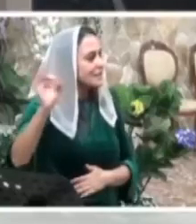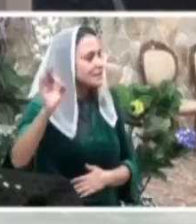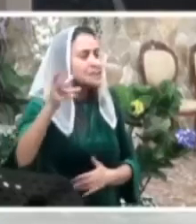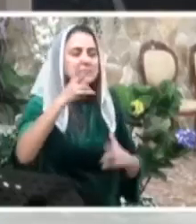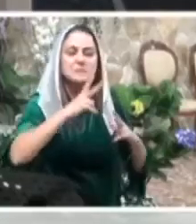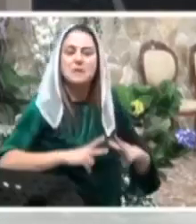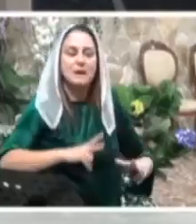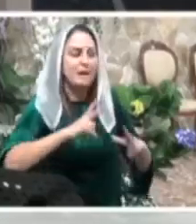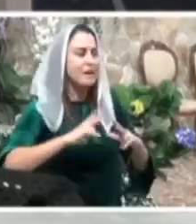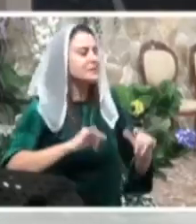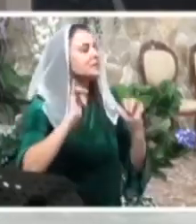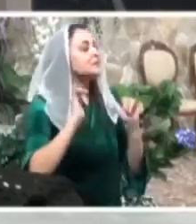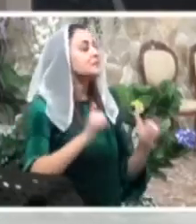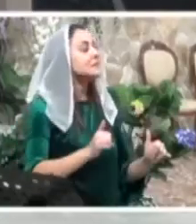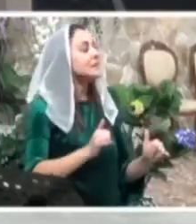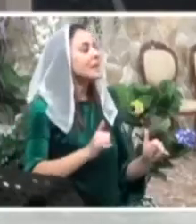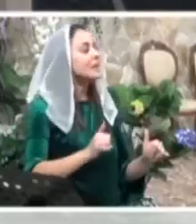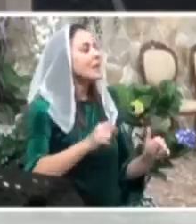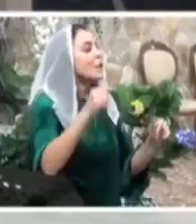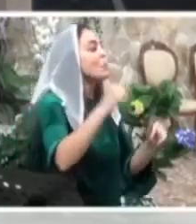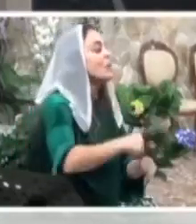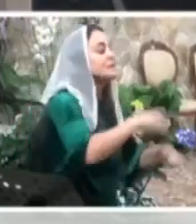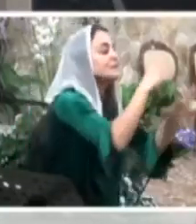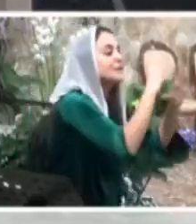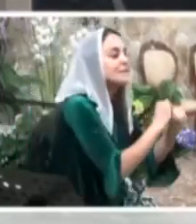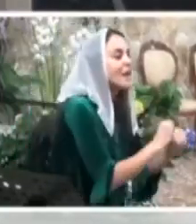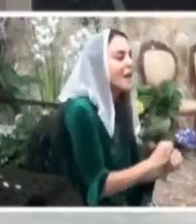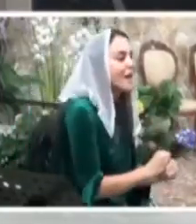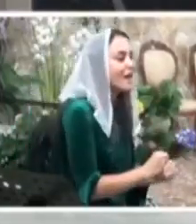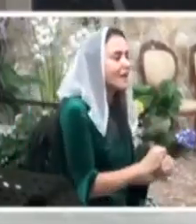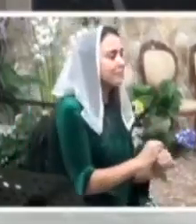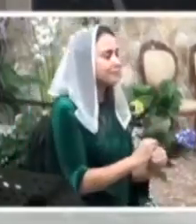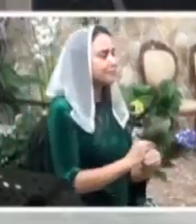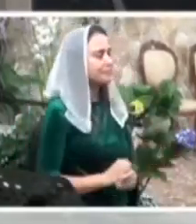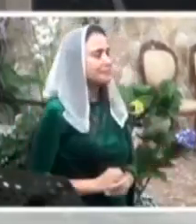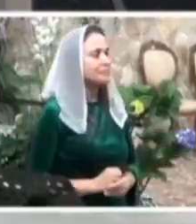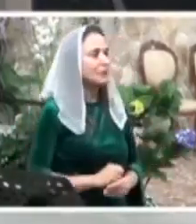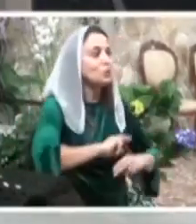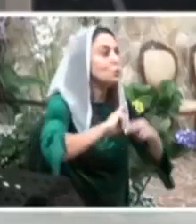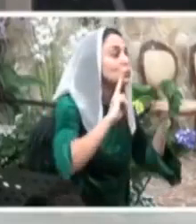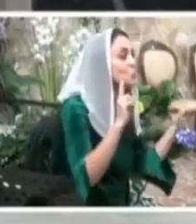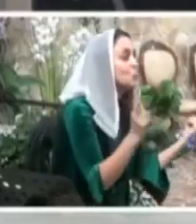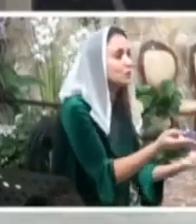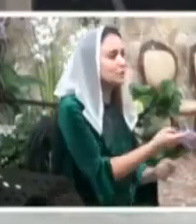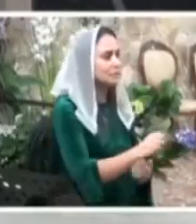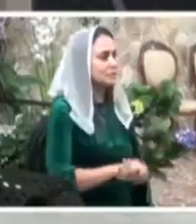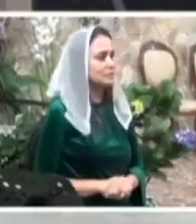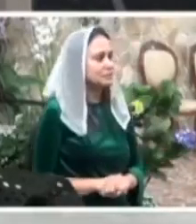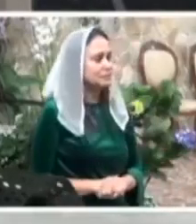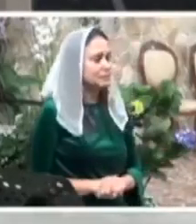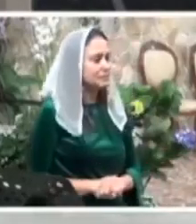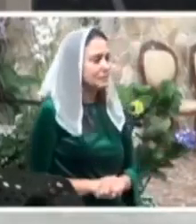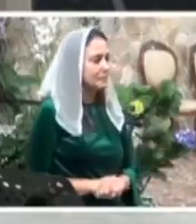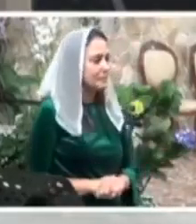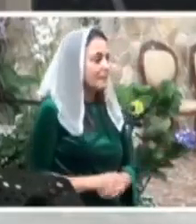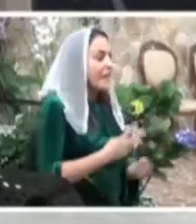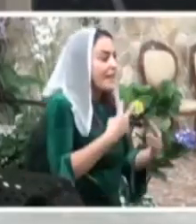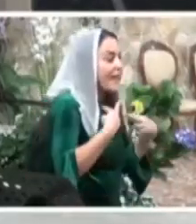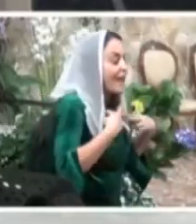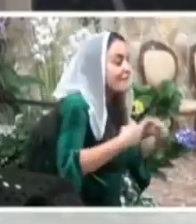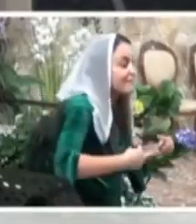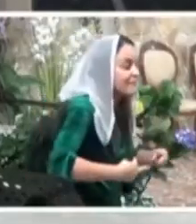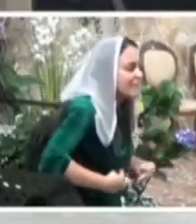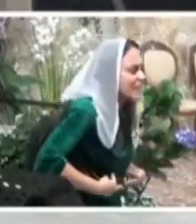Che speranza! Che nessuno stasera in questo luogo, o chi ci segue altrove, no, vivi in attesa